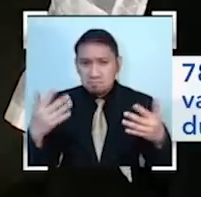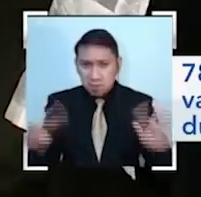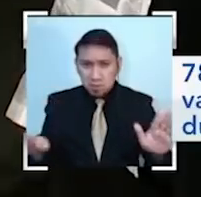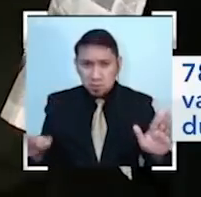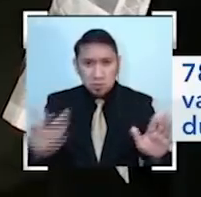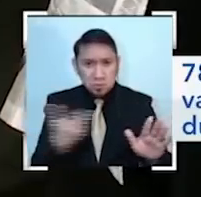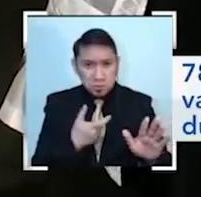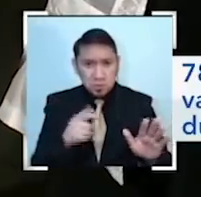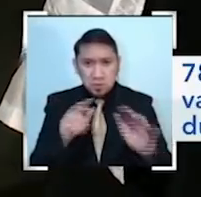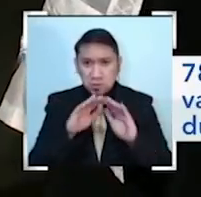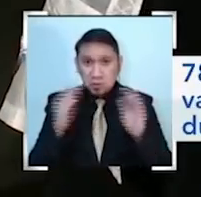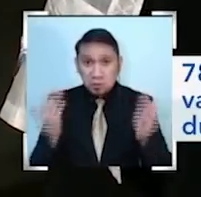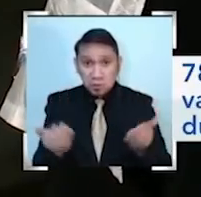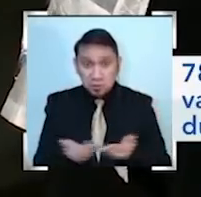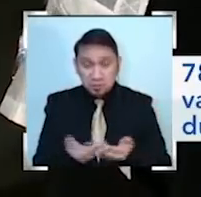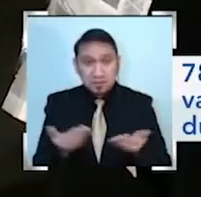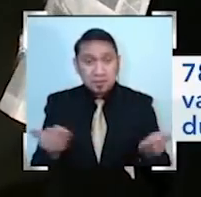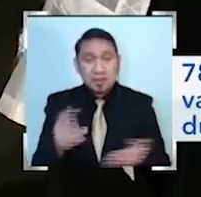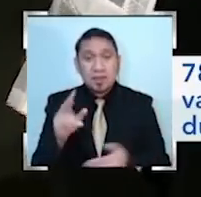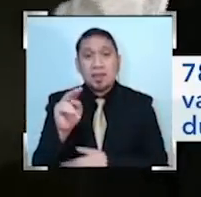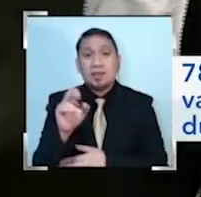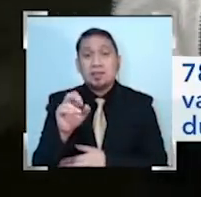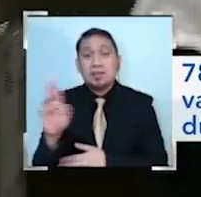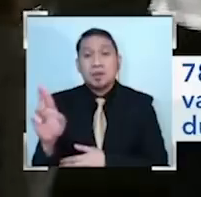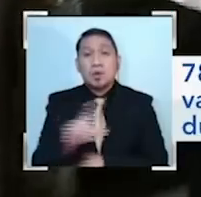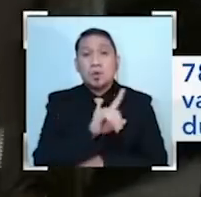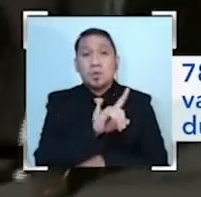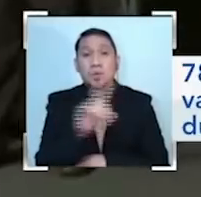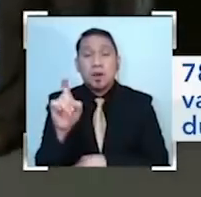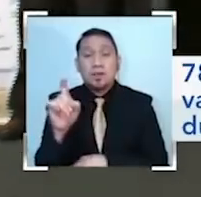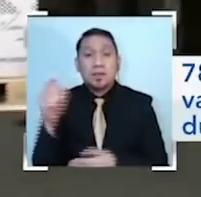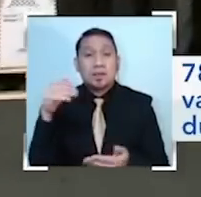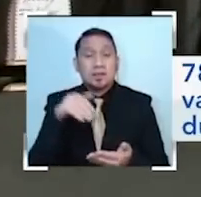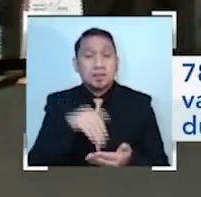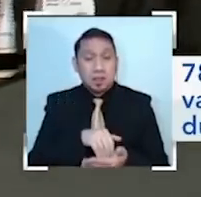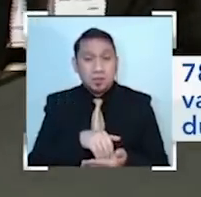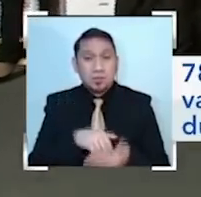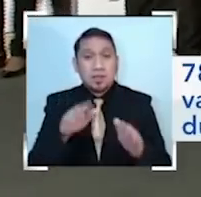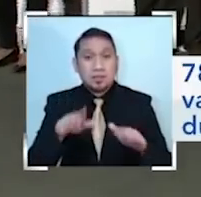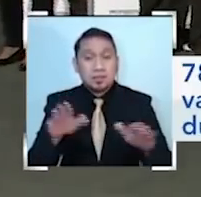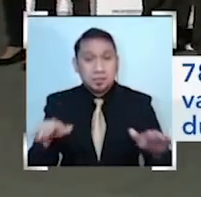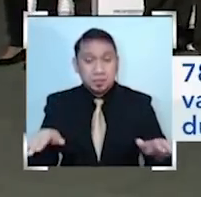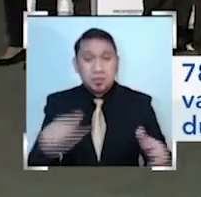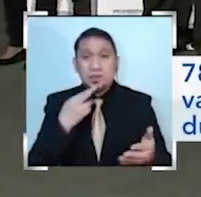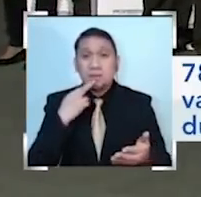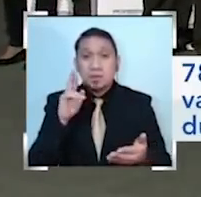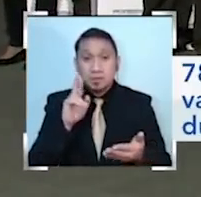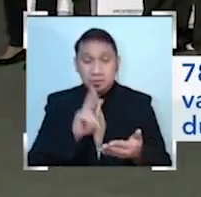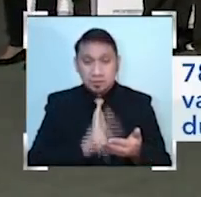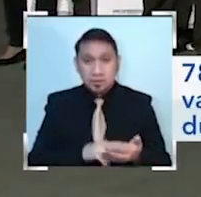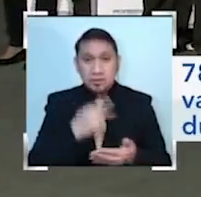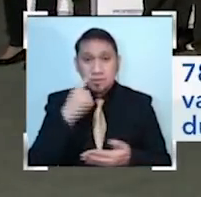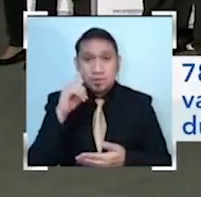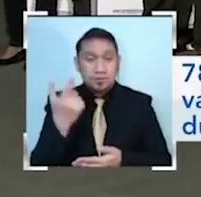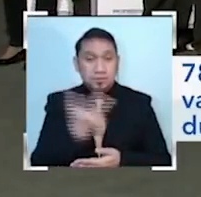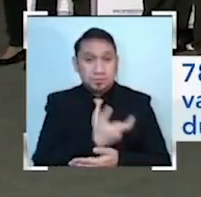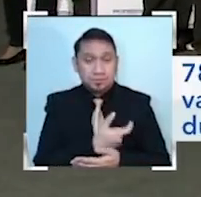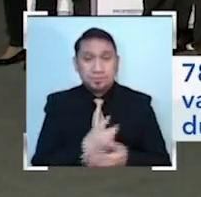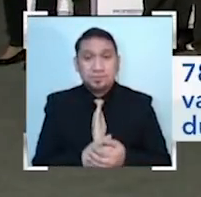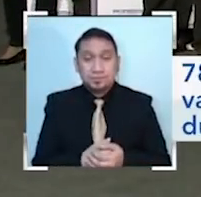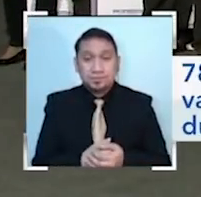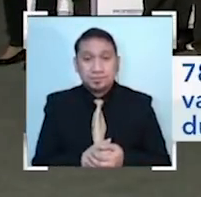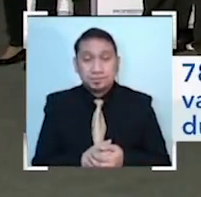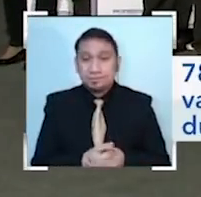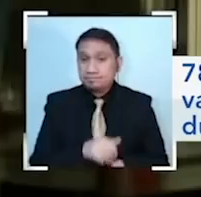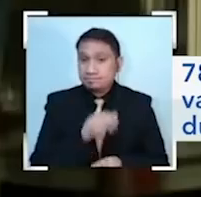anya, mahigit 100,000 children of 5 to 11 years old na ang nagparehistro sa bakunahan. Panawagan niya sa iba